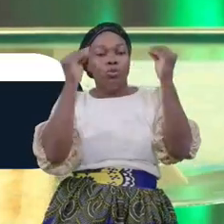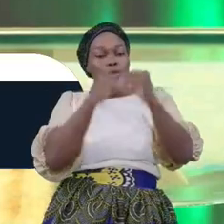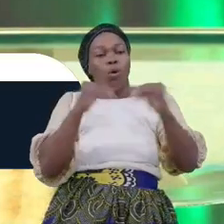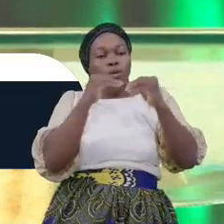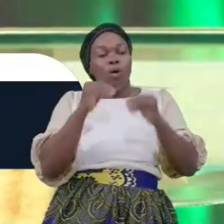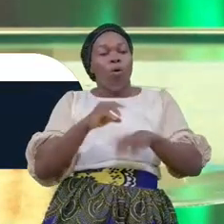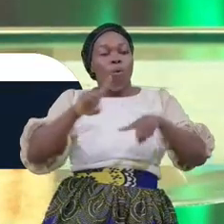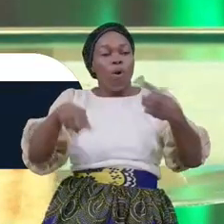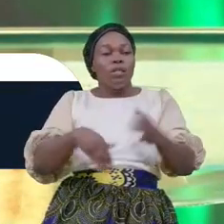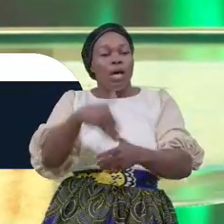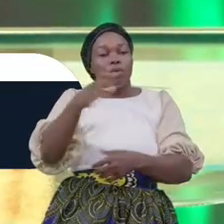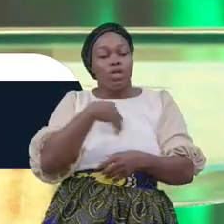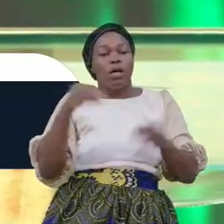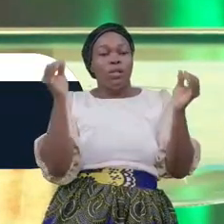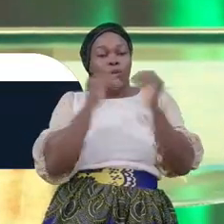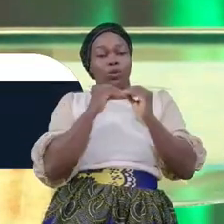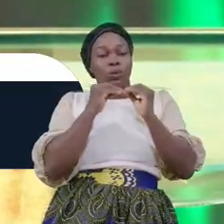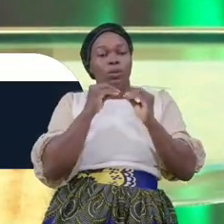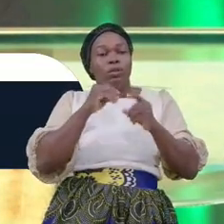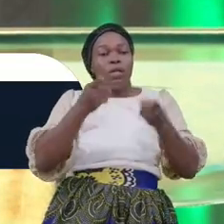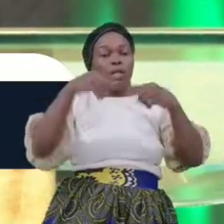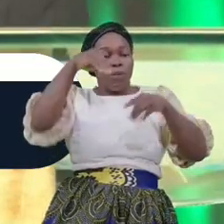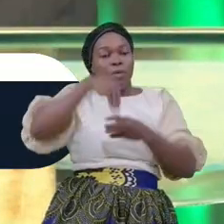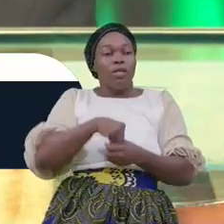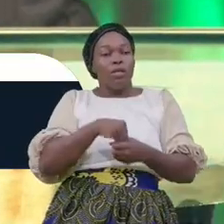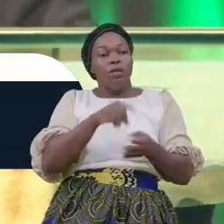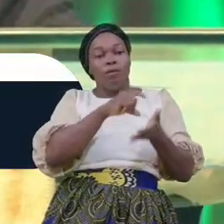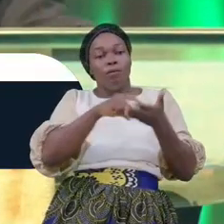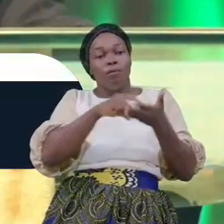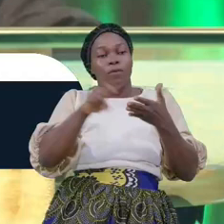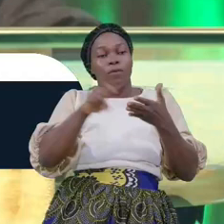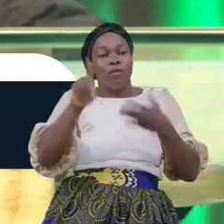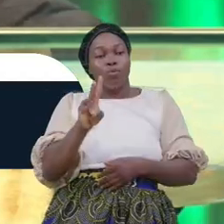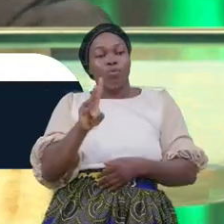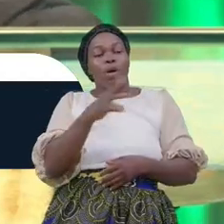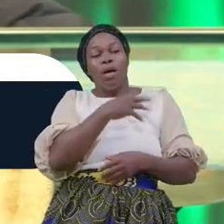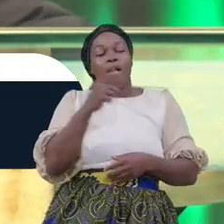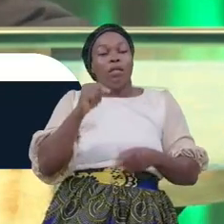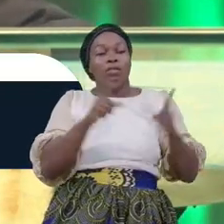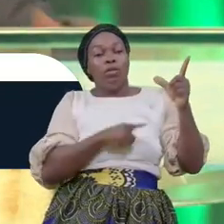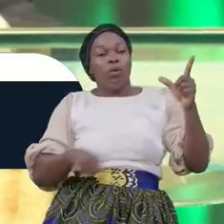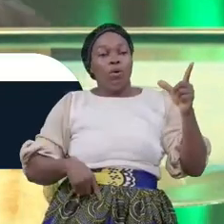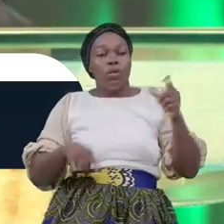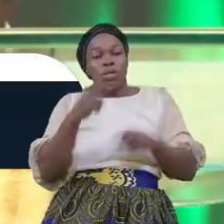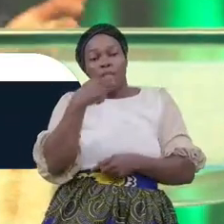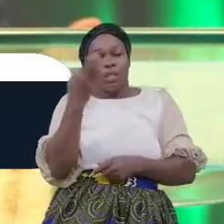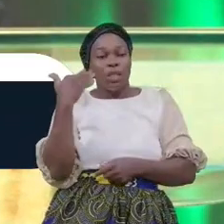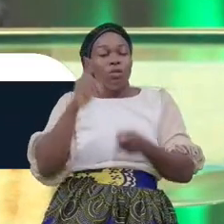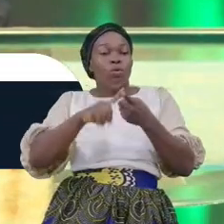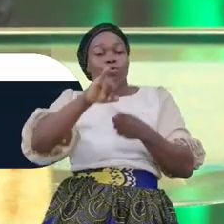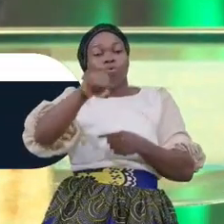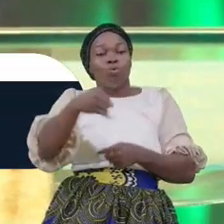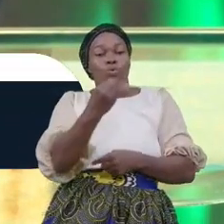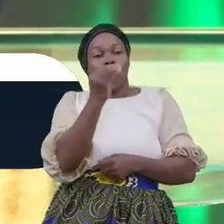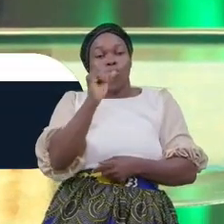Personne ne sortait et personne n'entrait. Verset 2. L'Éternel dit à Josué, «